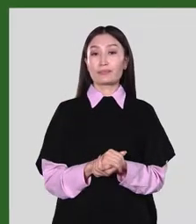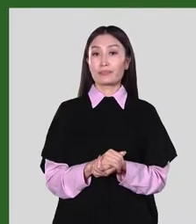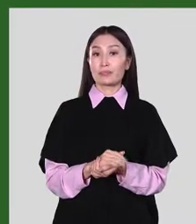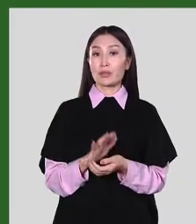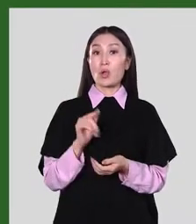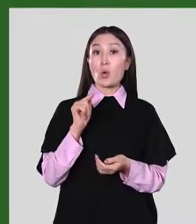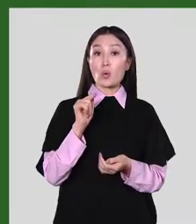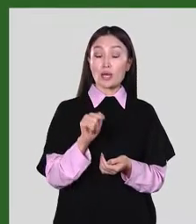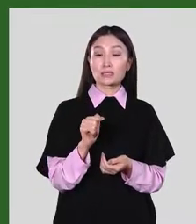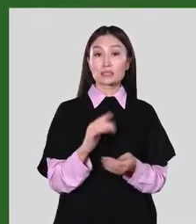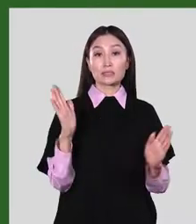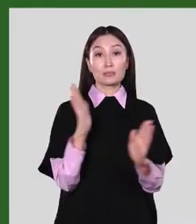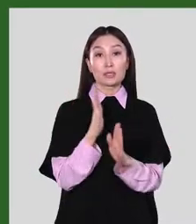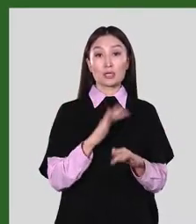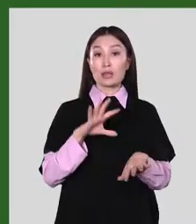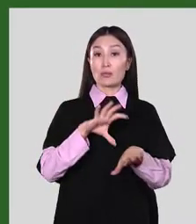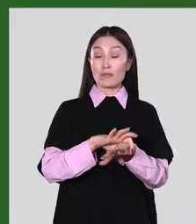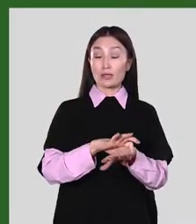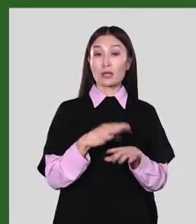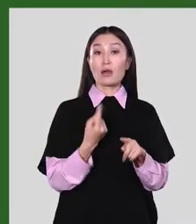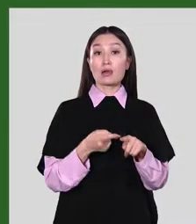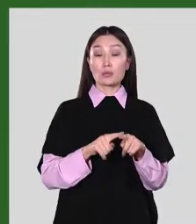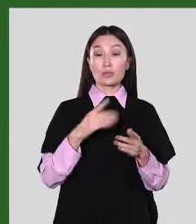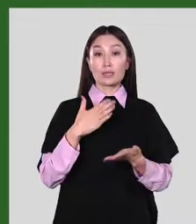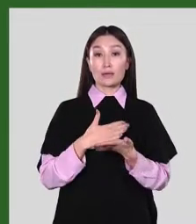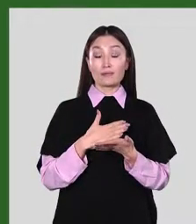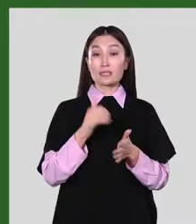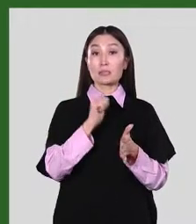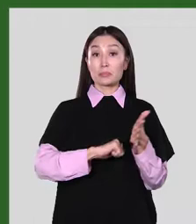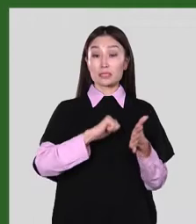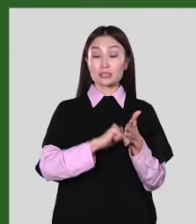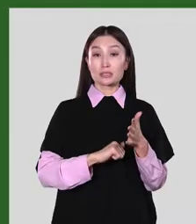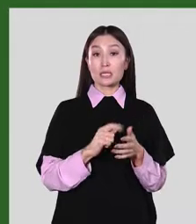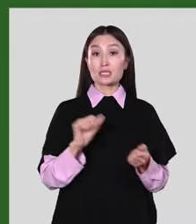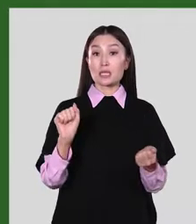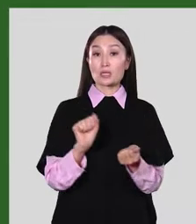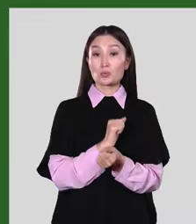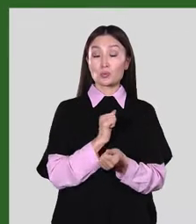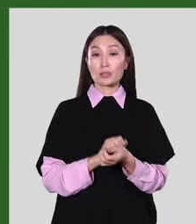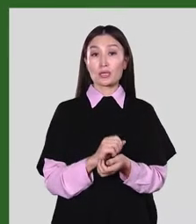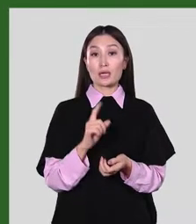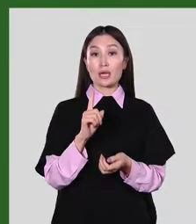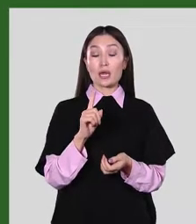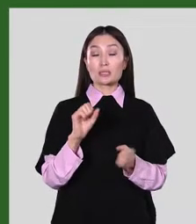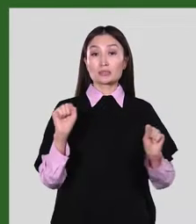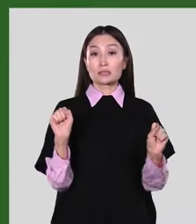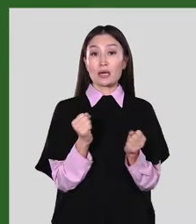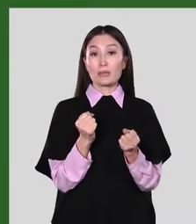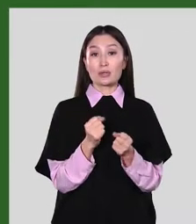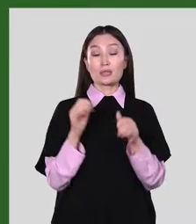укажите природный фактор который является причиной засухи заморозков